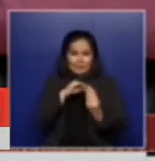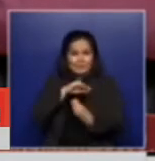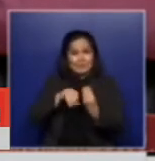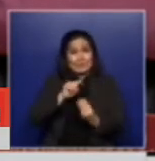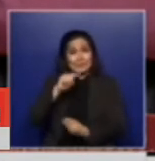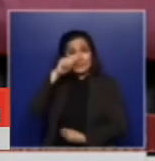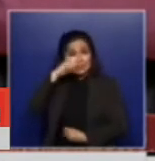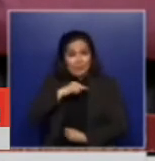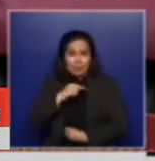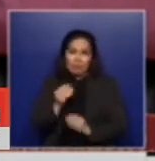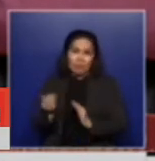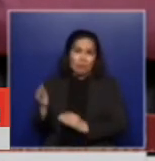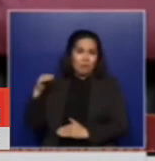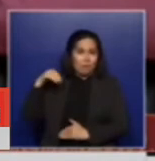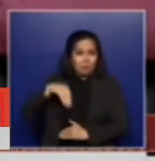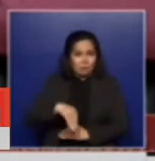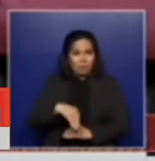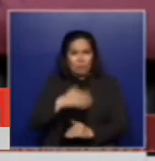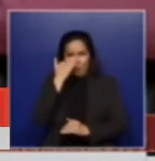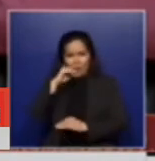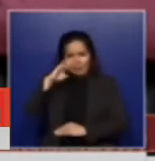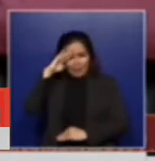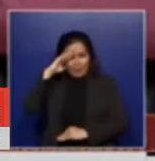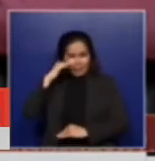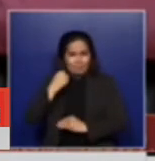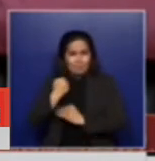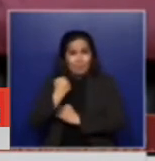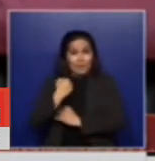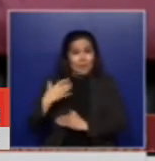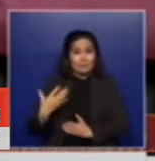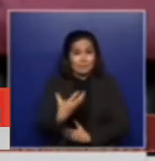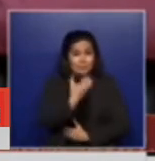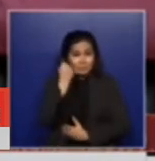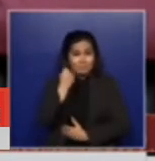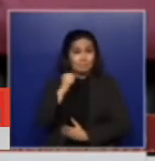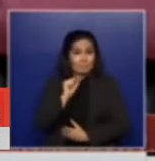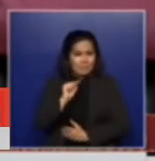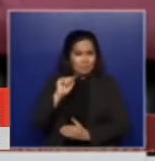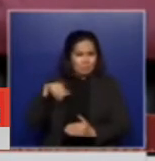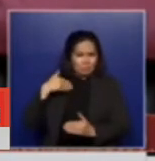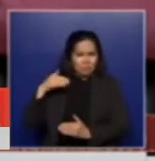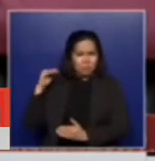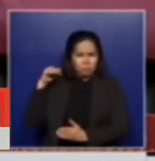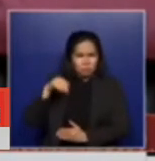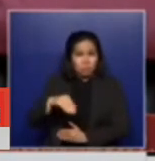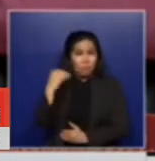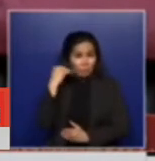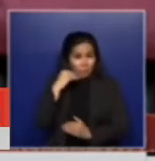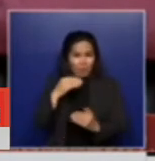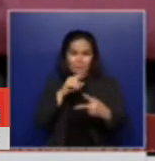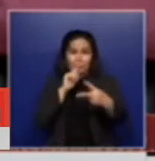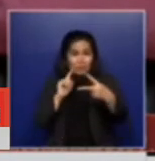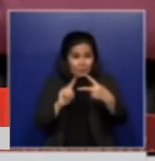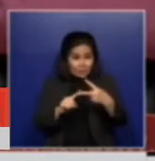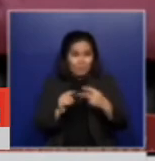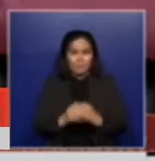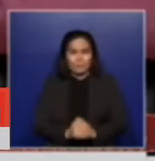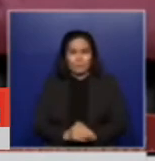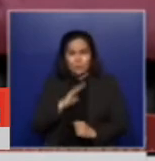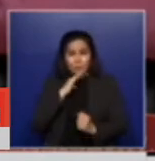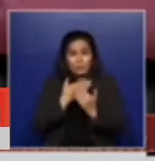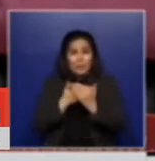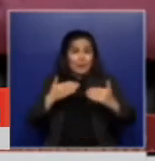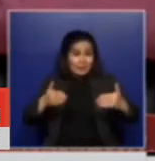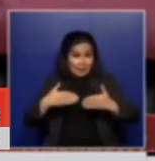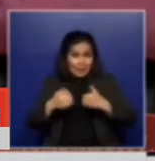มันตกต่ำมาตั้งแต่การยึดอำนาจข้อที่2ครับหากประมาณการรายได้ของปี